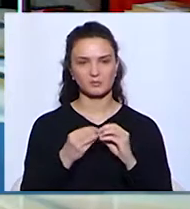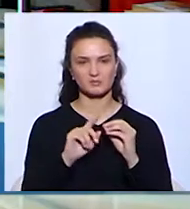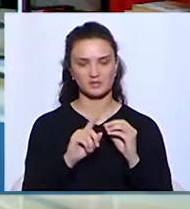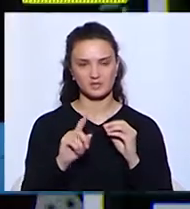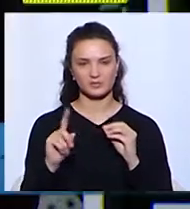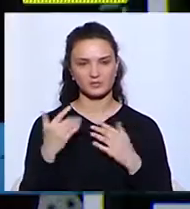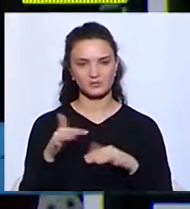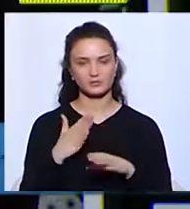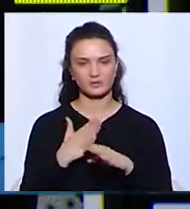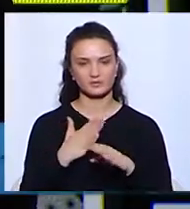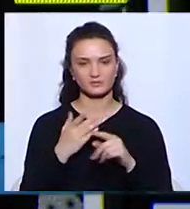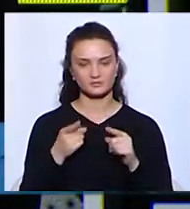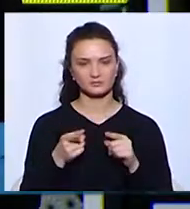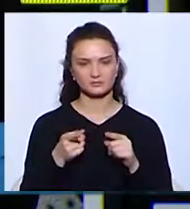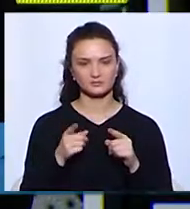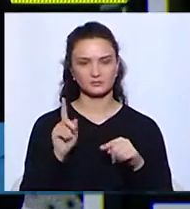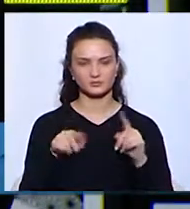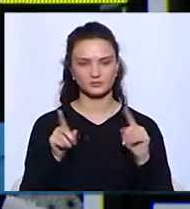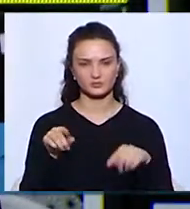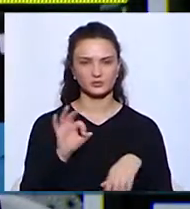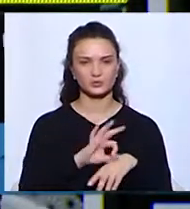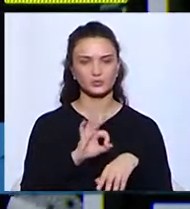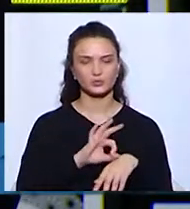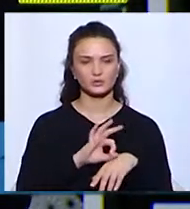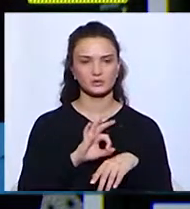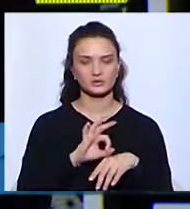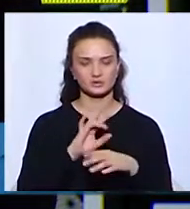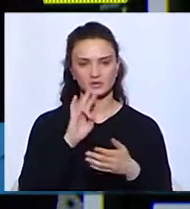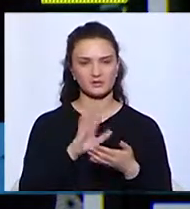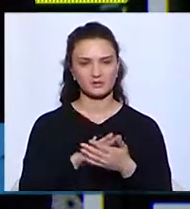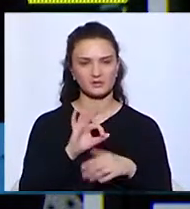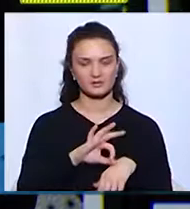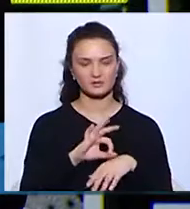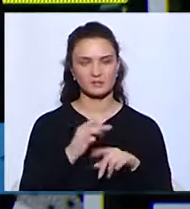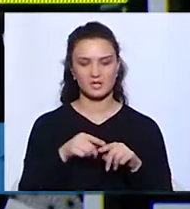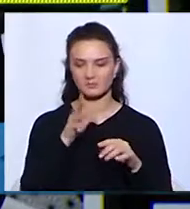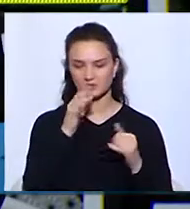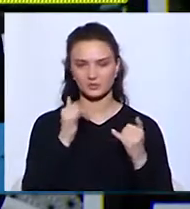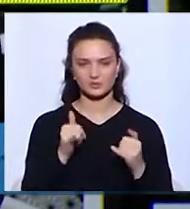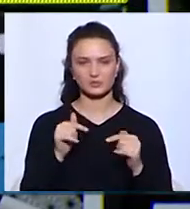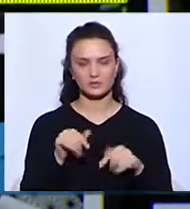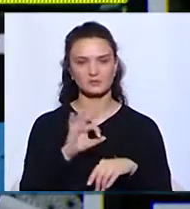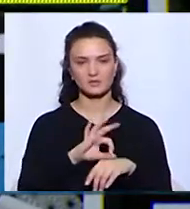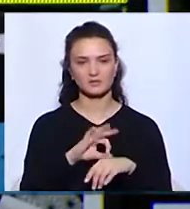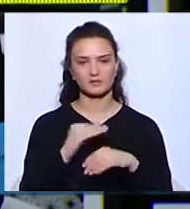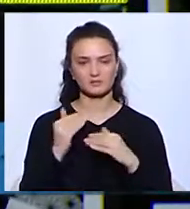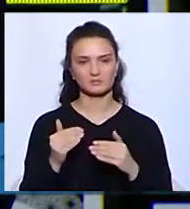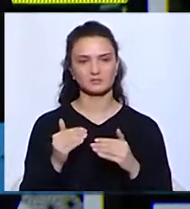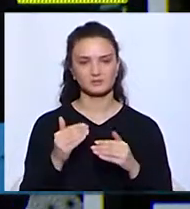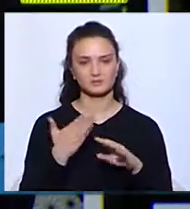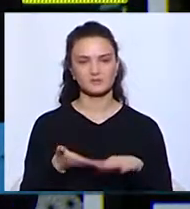რაღაცა პრობლემა, ზოგჯერ ქრონიკული დაავადება, და ამ სეზონზე ხდება ამ დაავადების